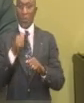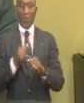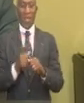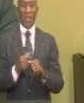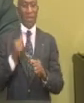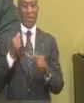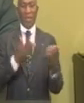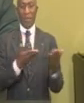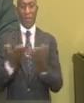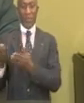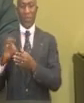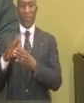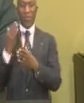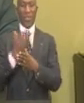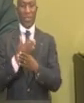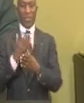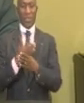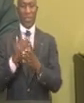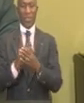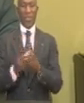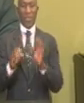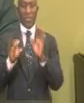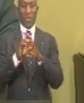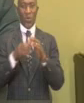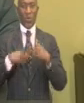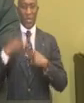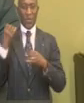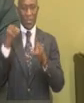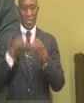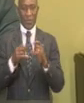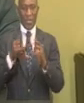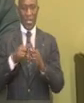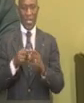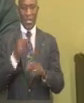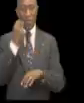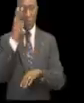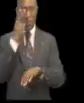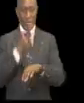la réunion a pris fin à 12h juste. Je vous remercie.